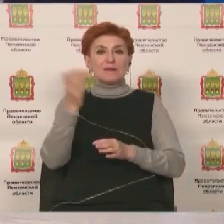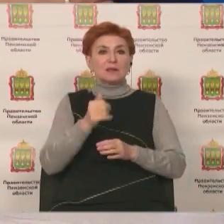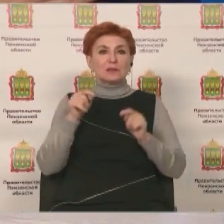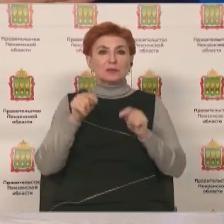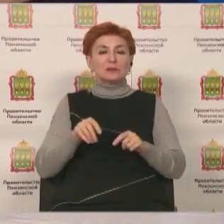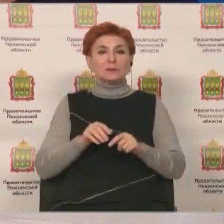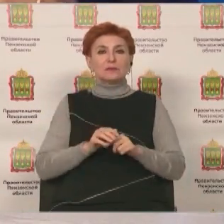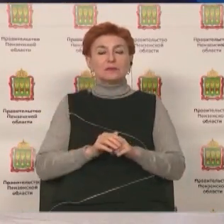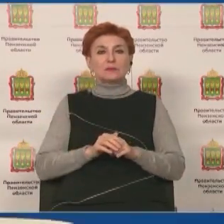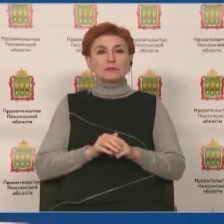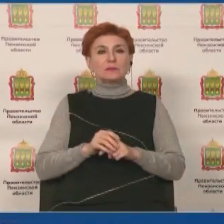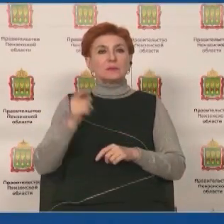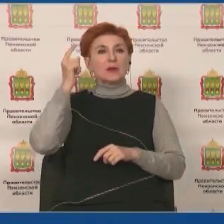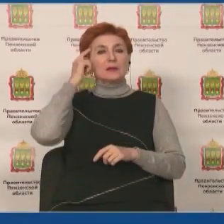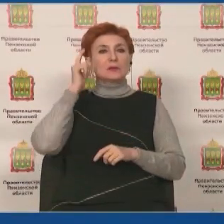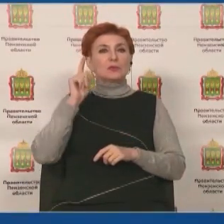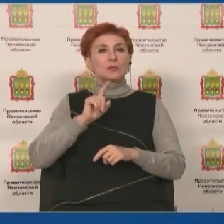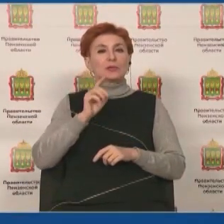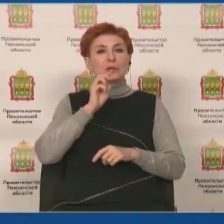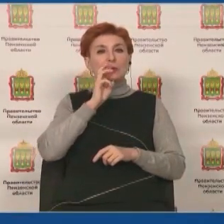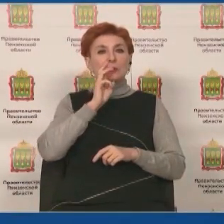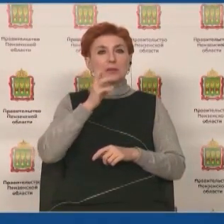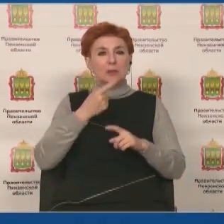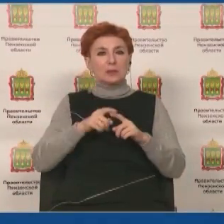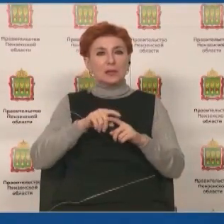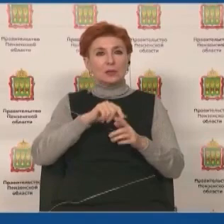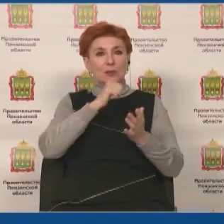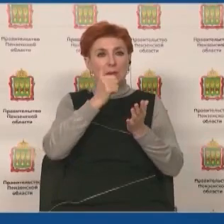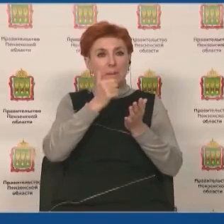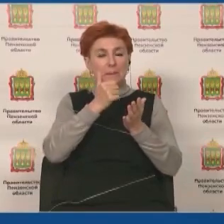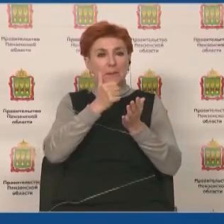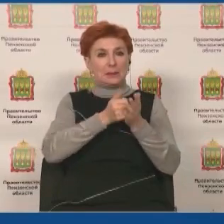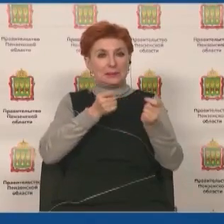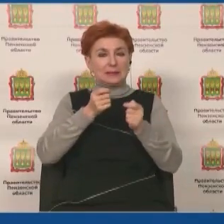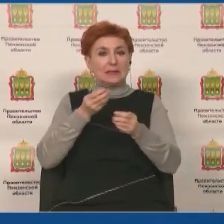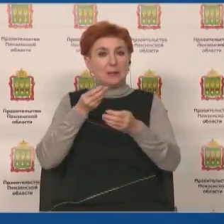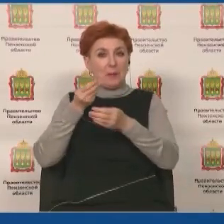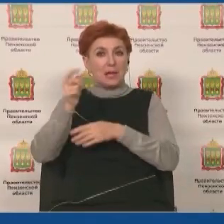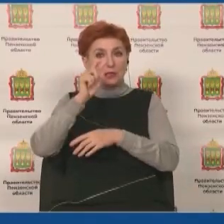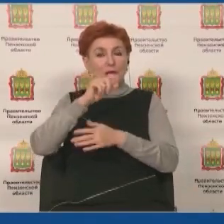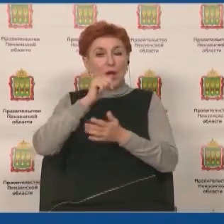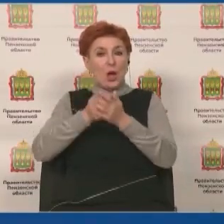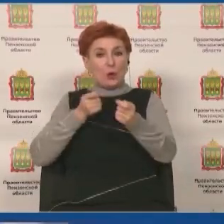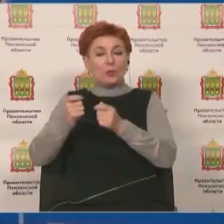Да. Я думаю, что заработную плату, которую президент платит губернатору, хватит для того, чтобы детям сделать подарки.